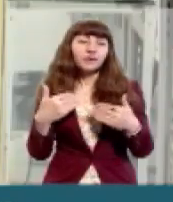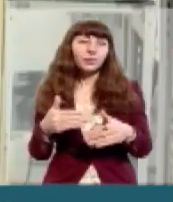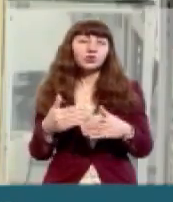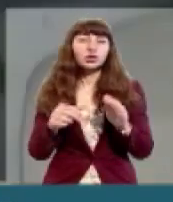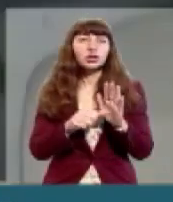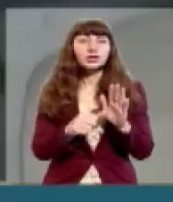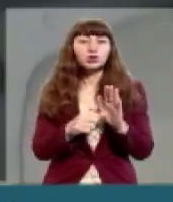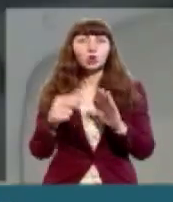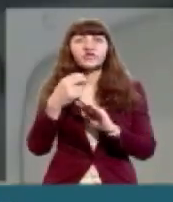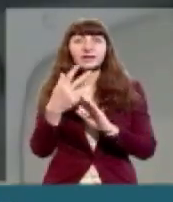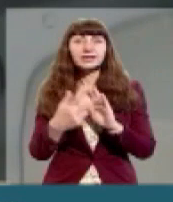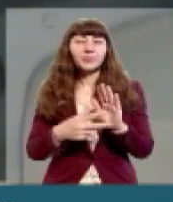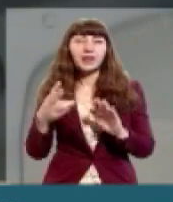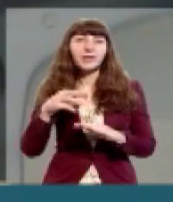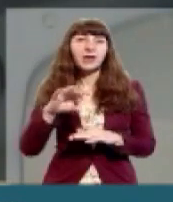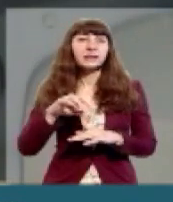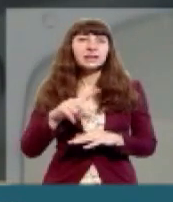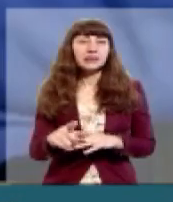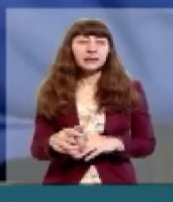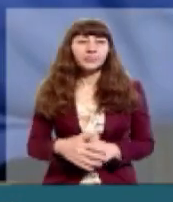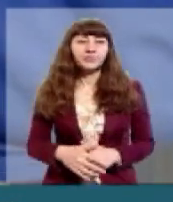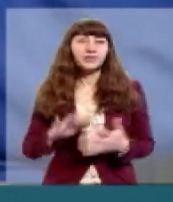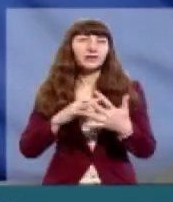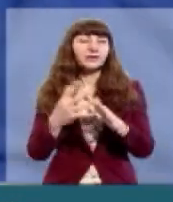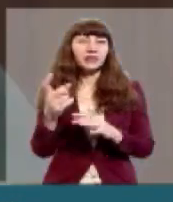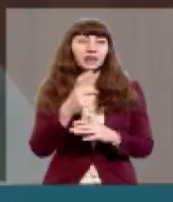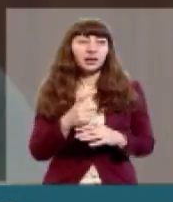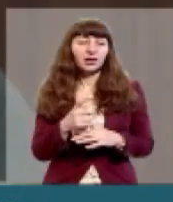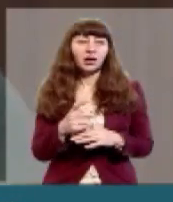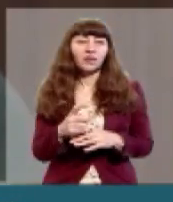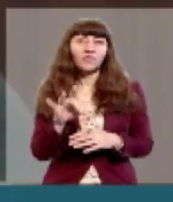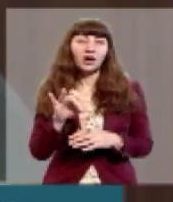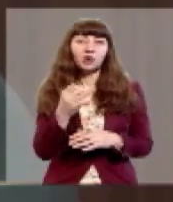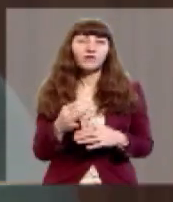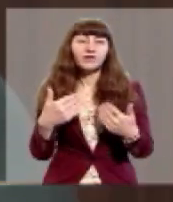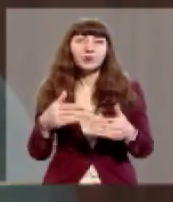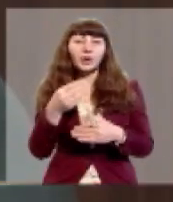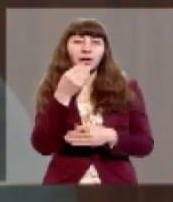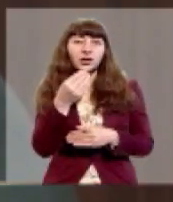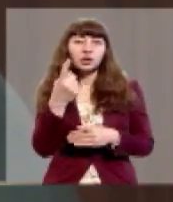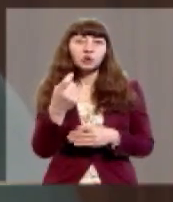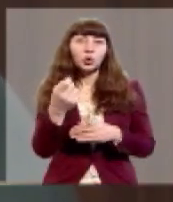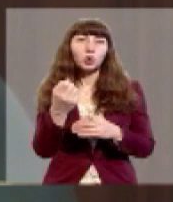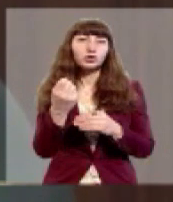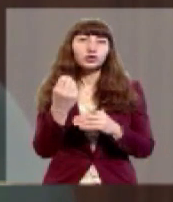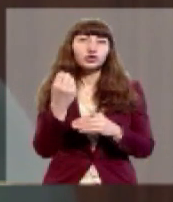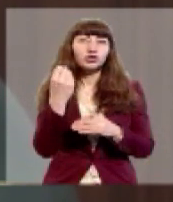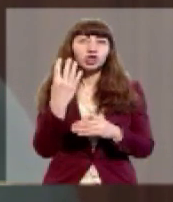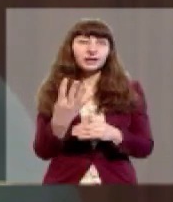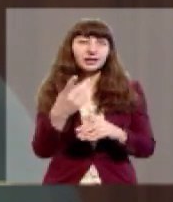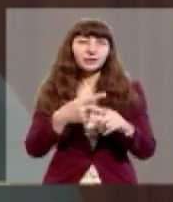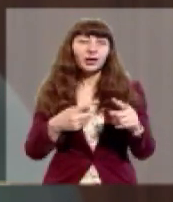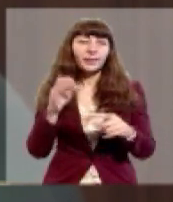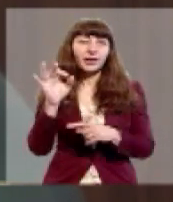на 618 миллиардов тенге. В сельском хозяйстве ИФО валового выпуска продукции составил